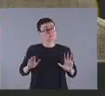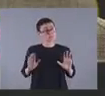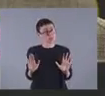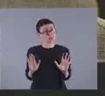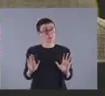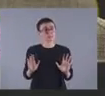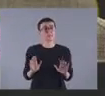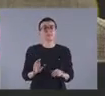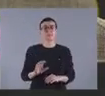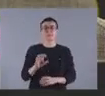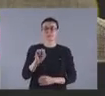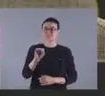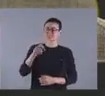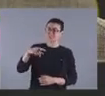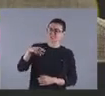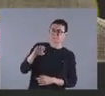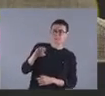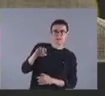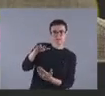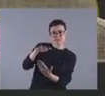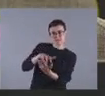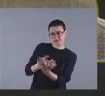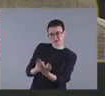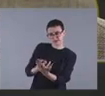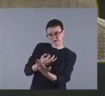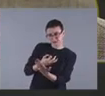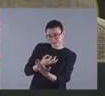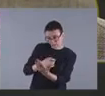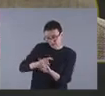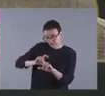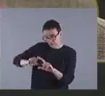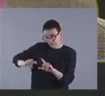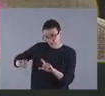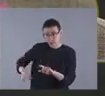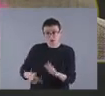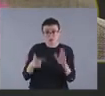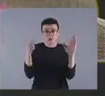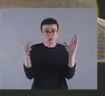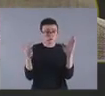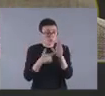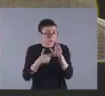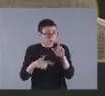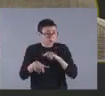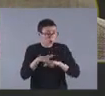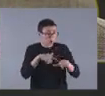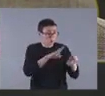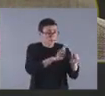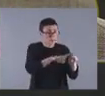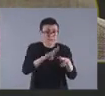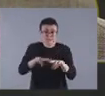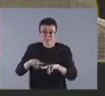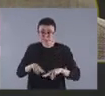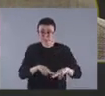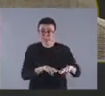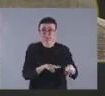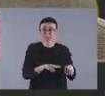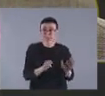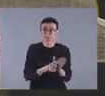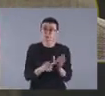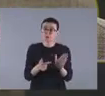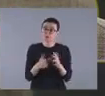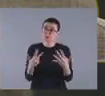2018, 2000 logements ont été rénovés pour 60 millions d'euros mobilisés dans le cadre du SPE.